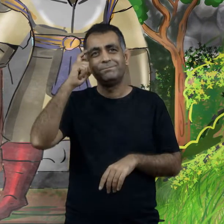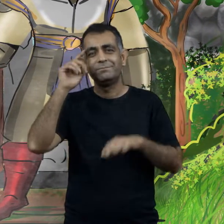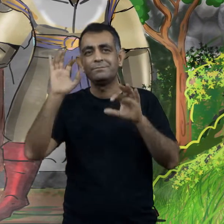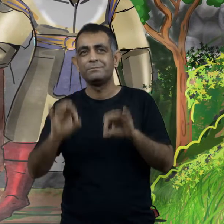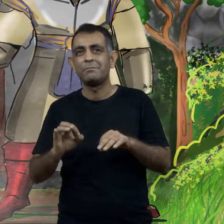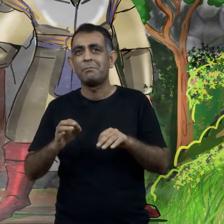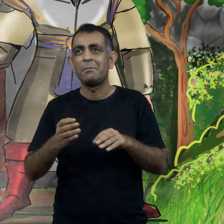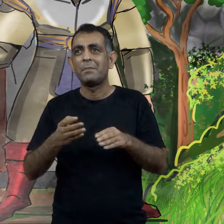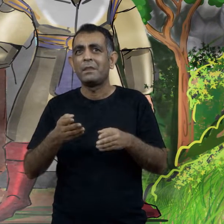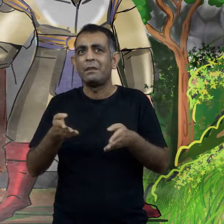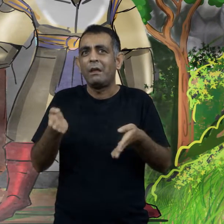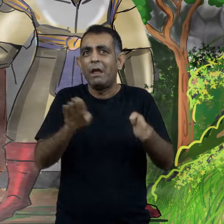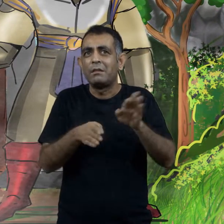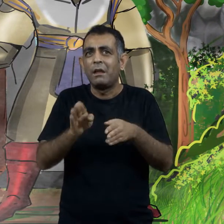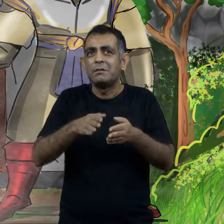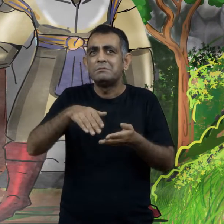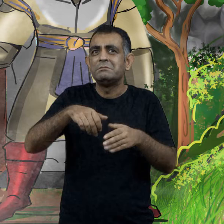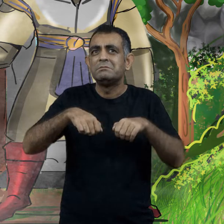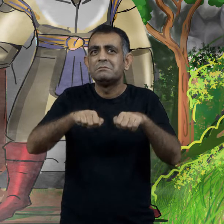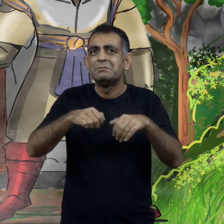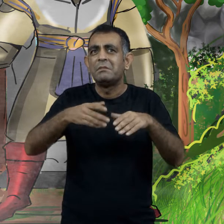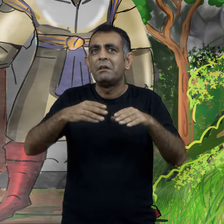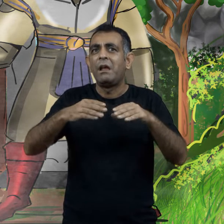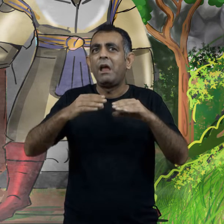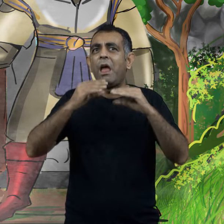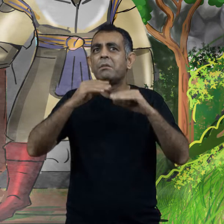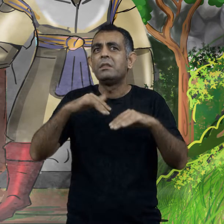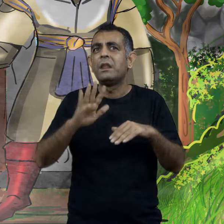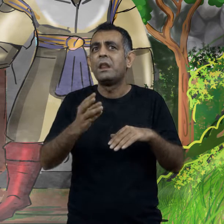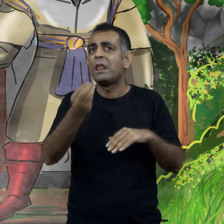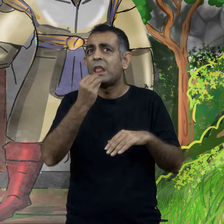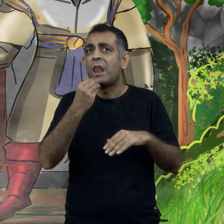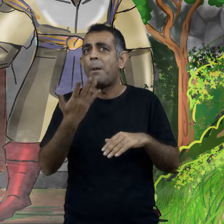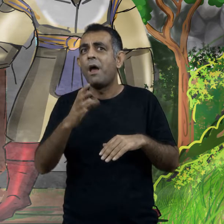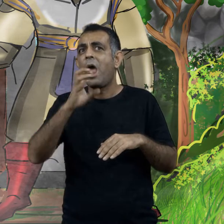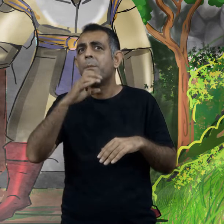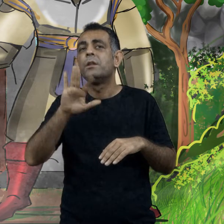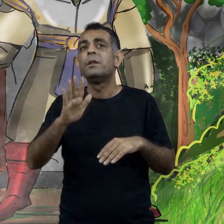de düşünmeye koyuldular. Kat kat katmer değil,